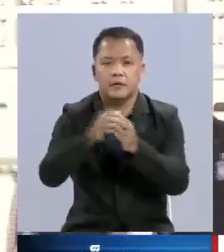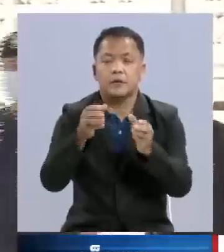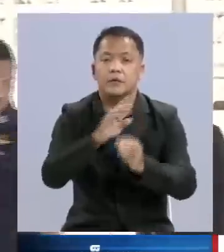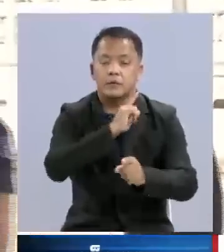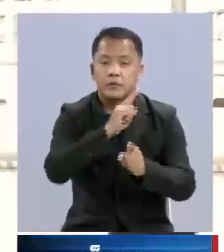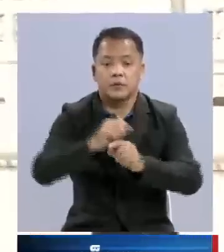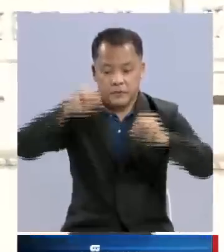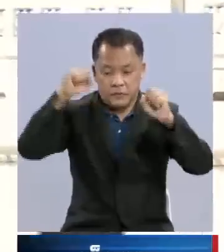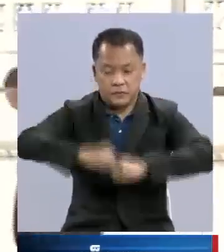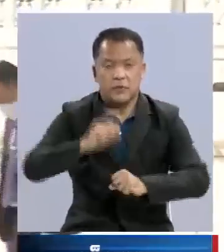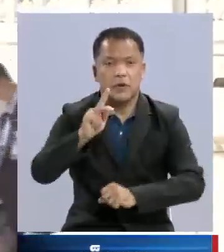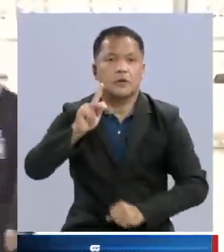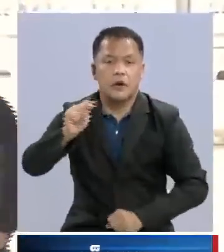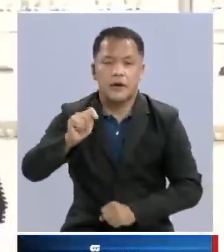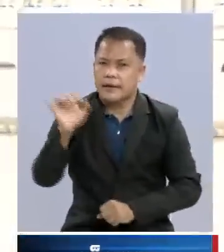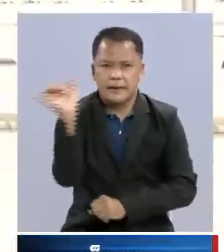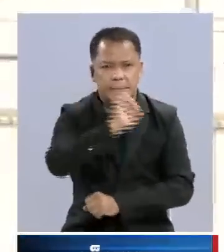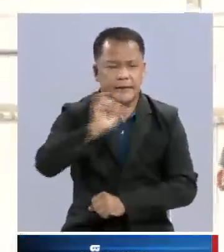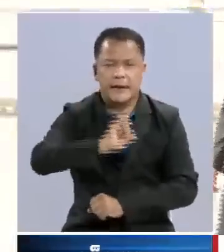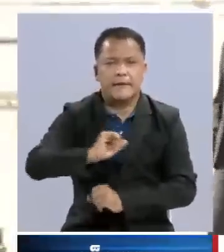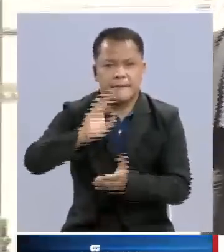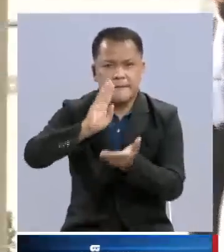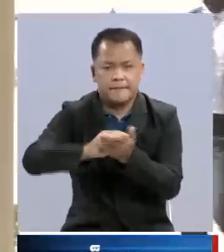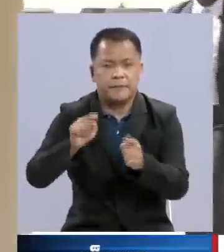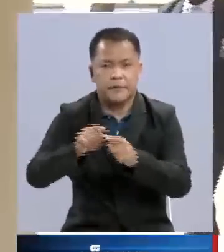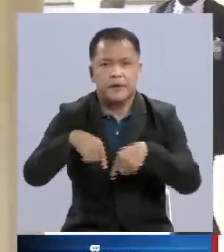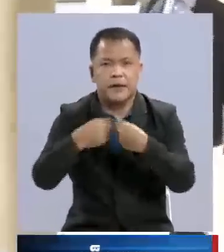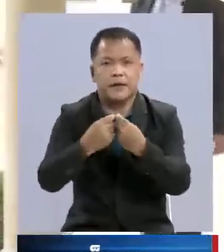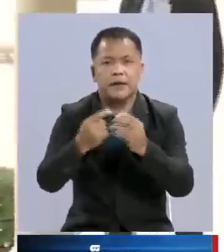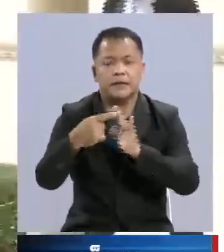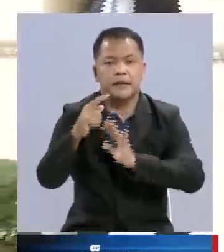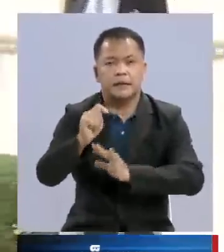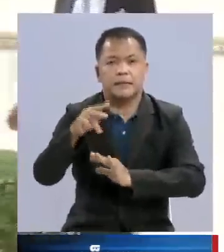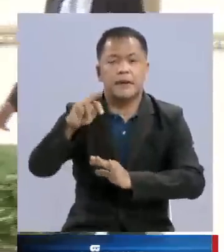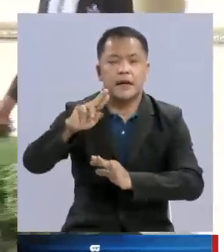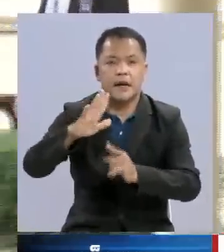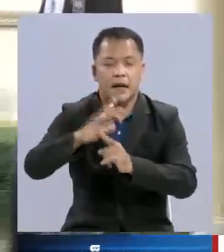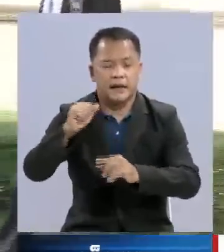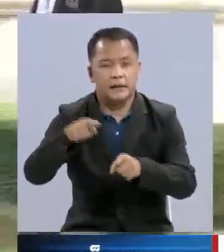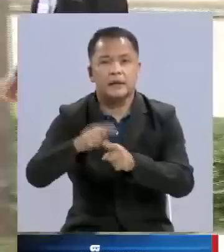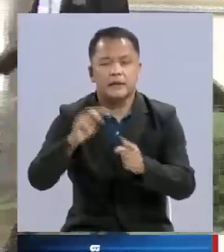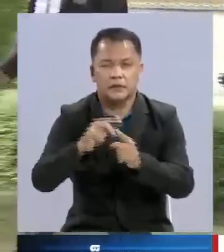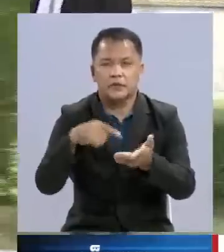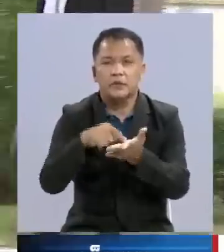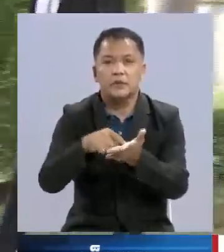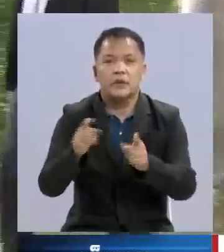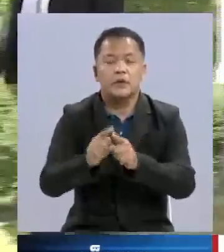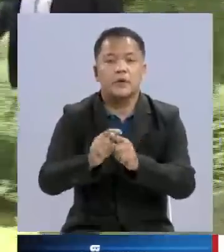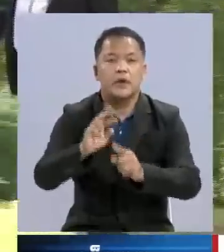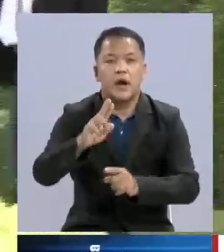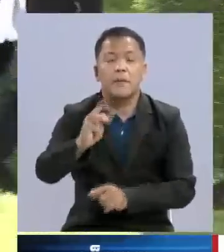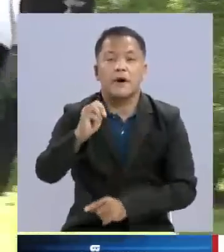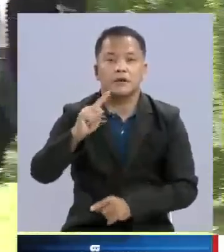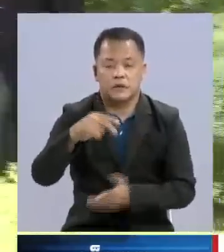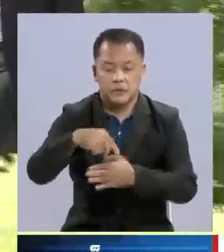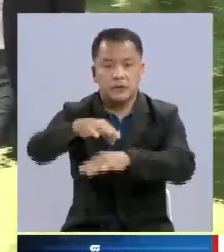ที่มีมติของกกต.ยังไม่เห็นชอบให้คุณเทพรัตน์เทพพิทักษ์ ที่ได้รับการเห็นชอบจากคณะรัฐมนตรีด